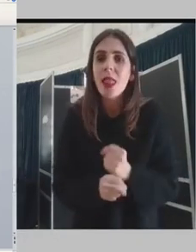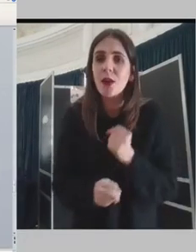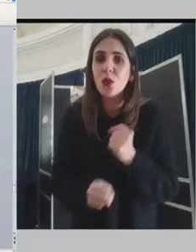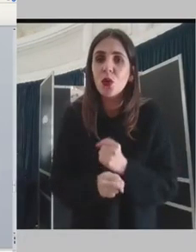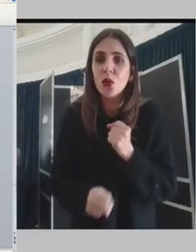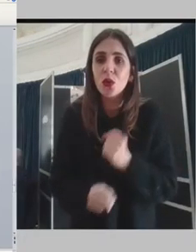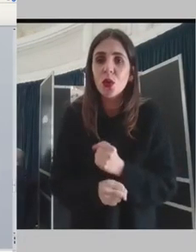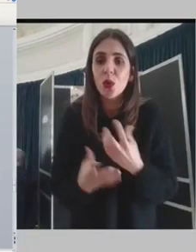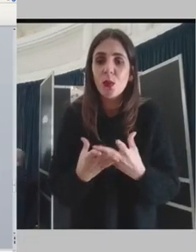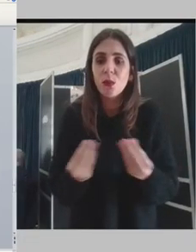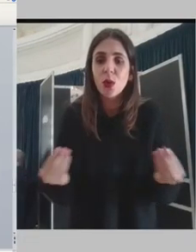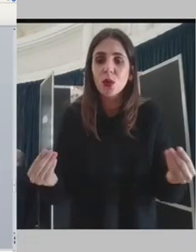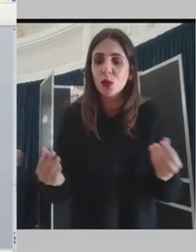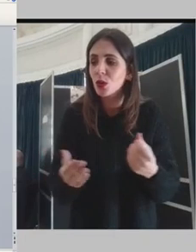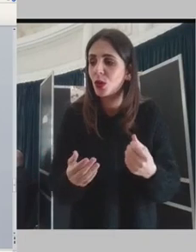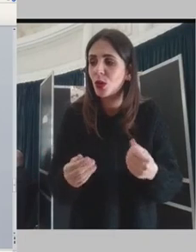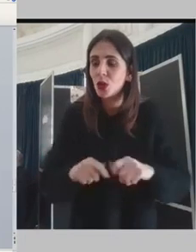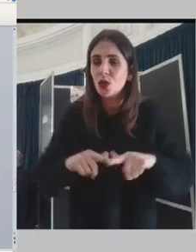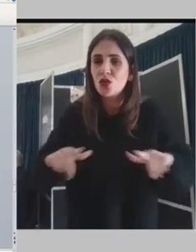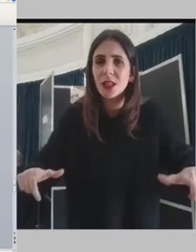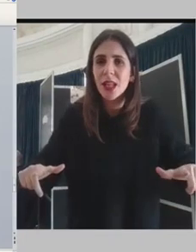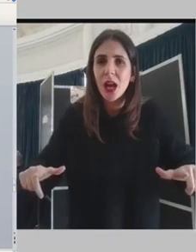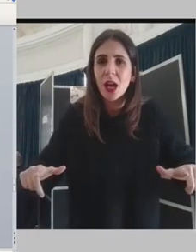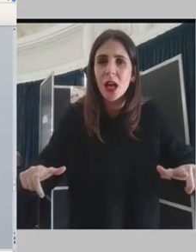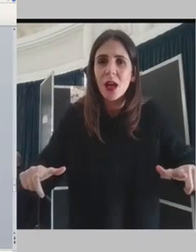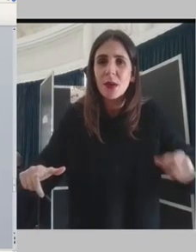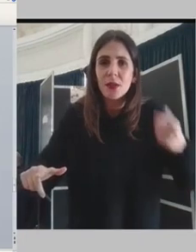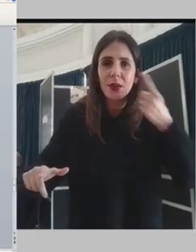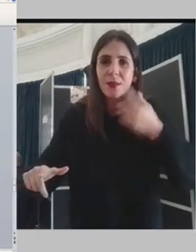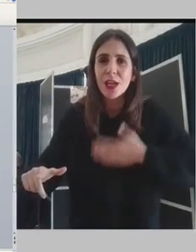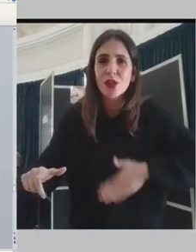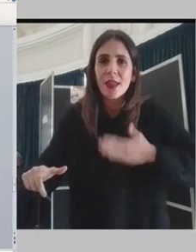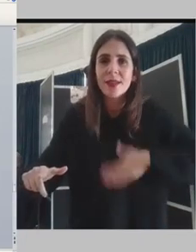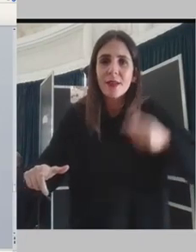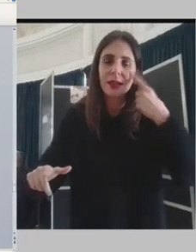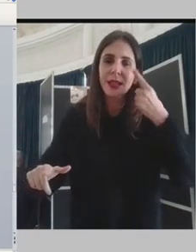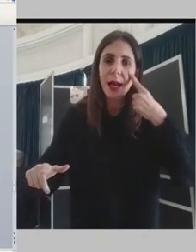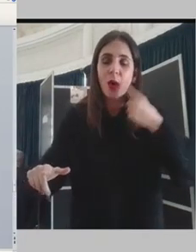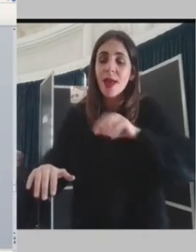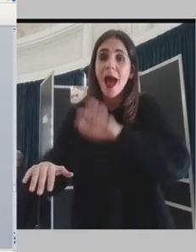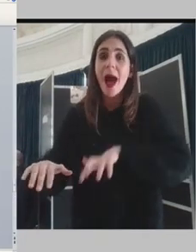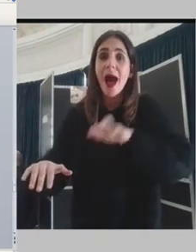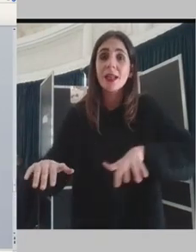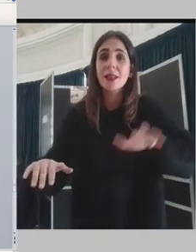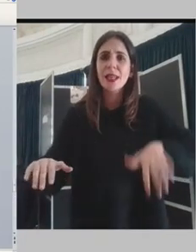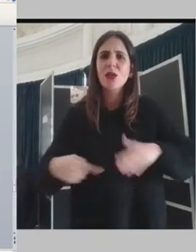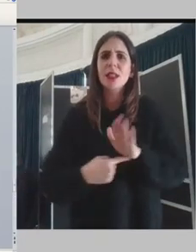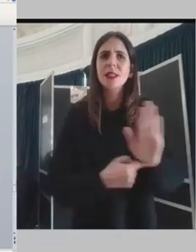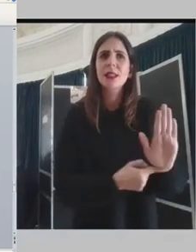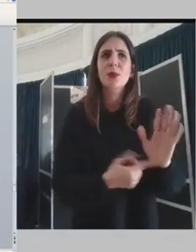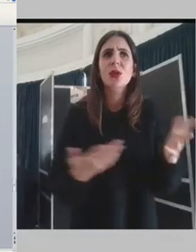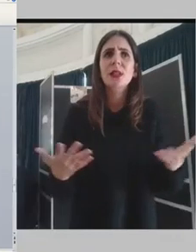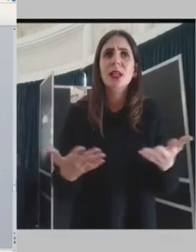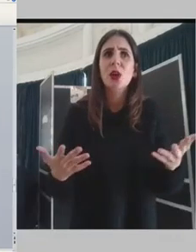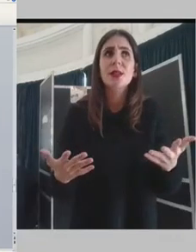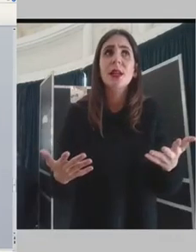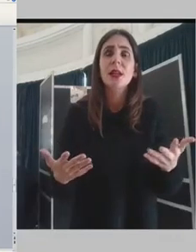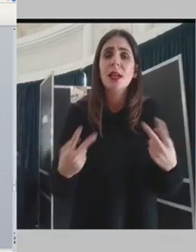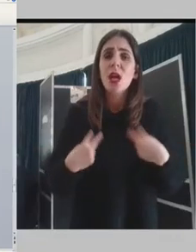piace chiamarla, abbiamo pubblicato diversi articoli e dimostrano che la sopravvivenza da arresto cardiaco,